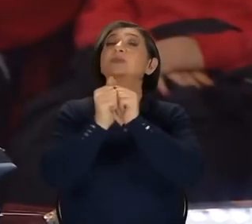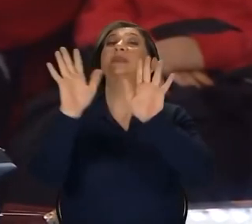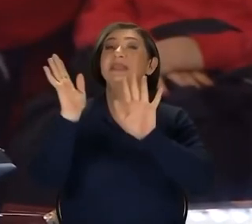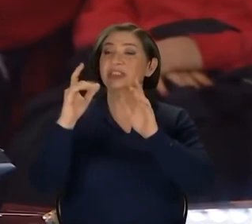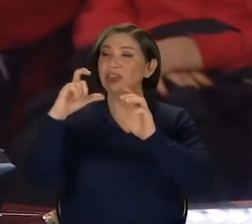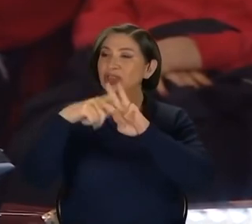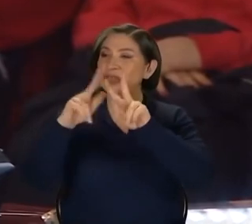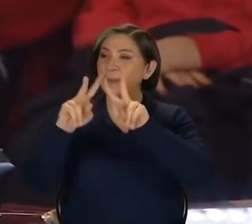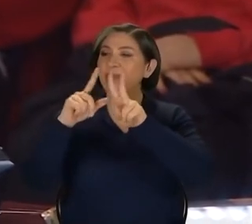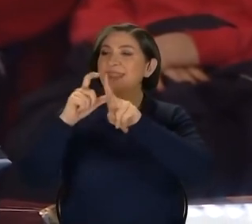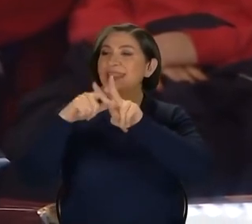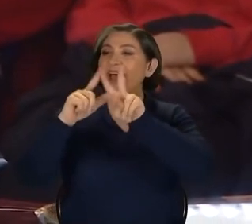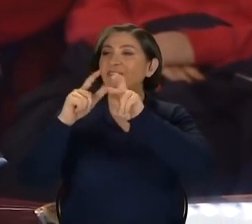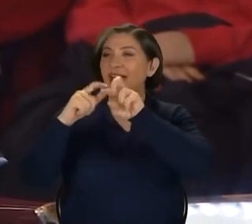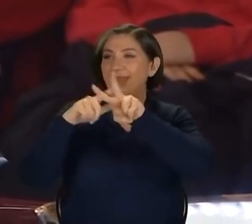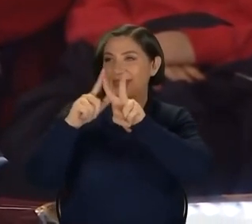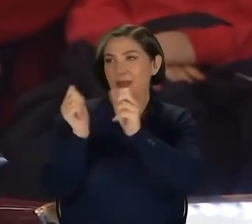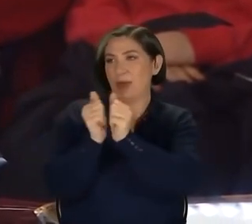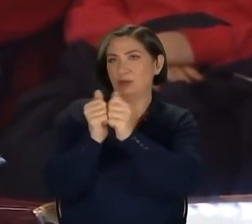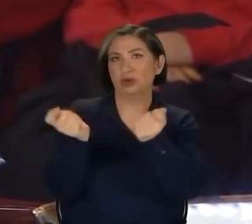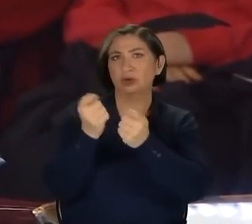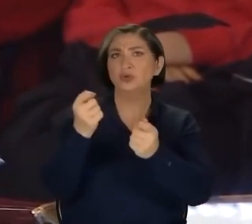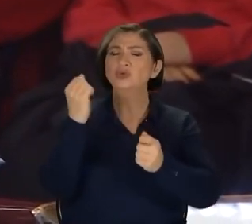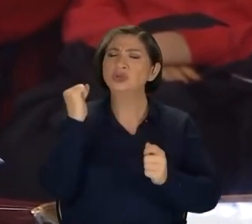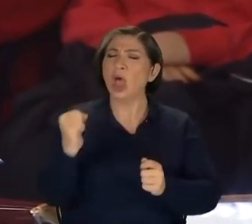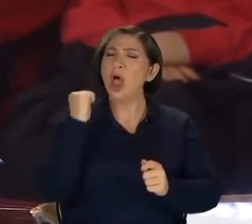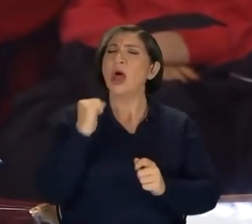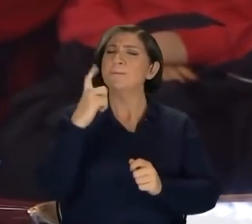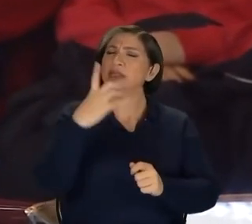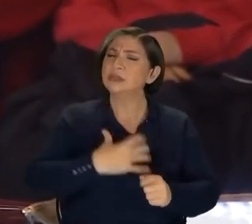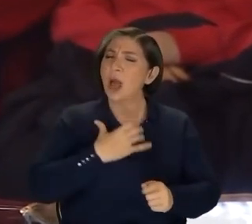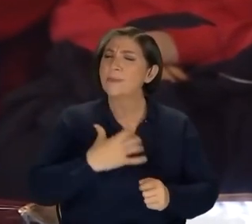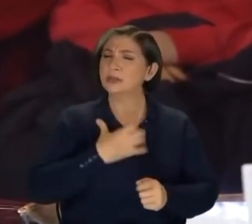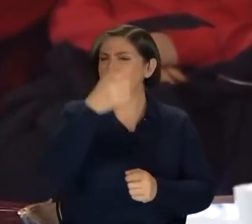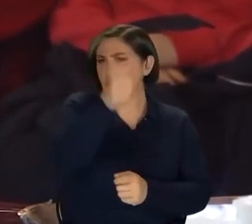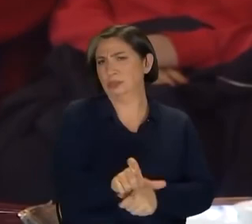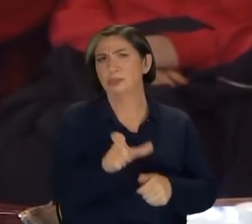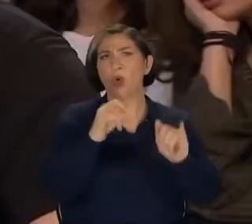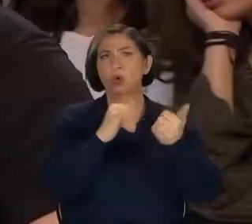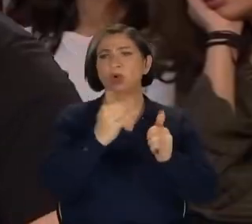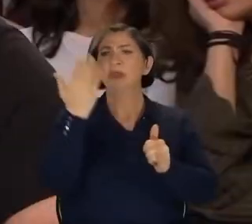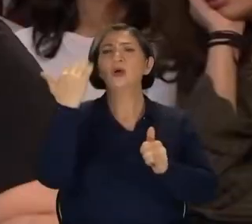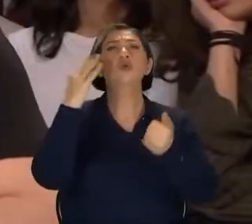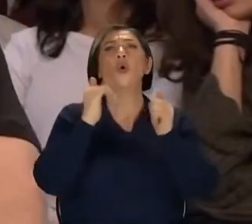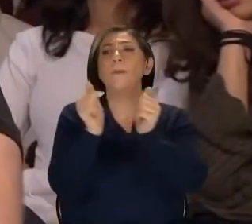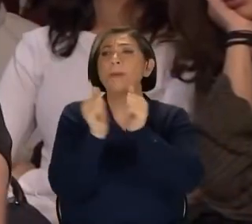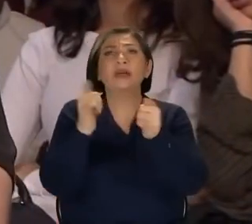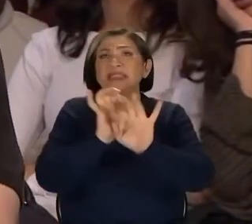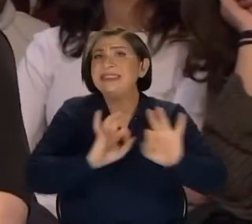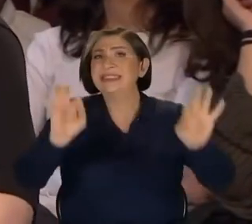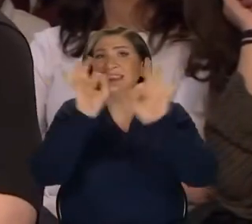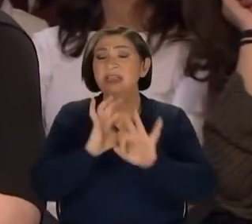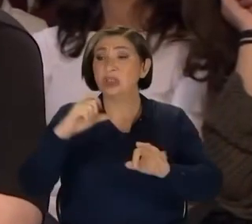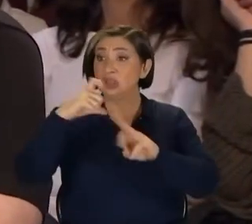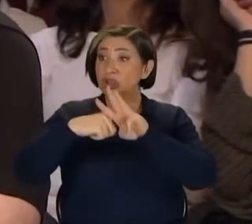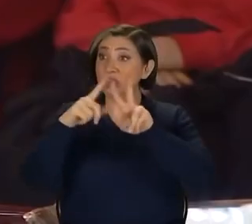çalıştın mesela. Şimdi... Baya baya sapasağlam bir dramatik karakter koymuşsun oraya ve daha önceki oyuncularından biri değil. Şimdi